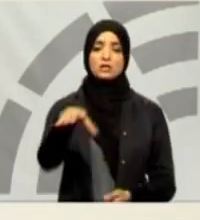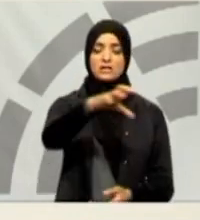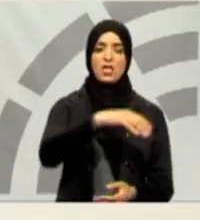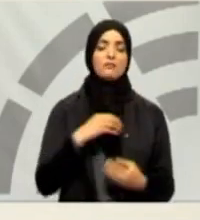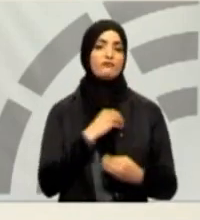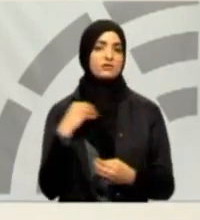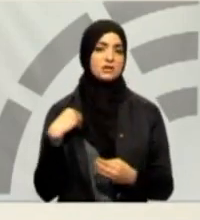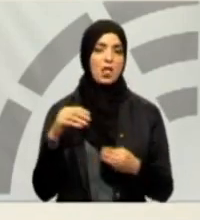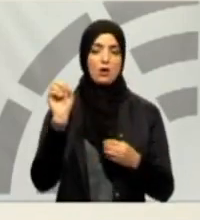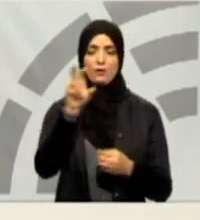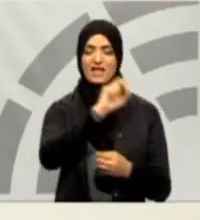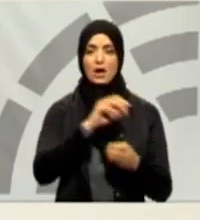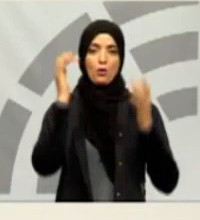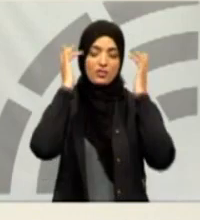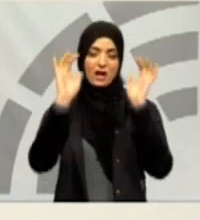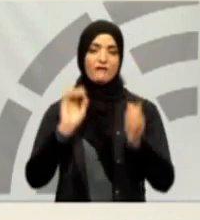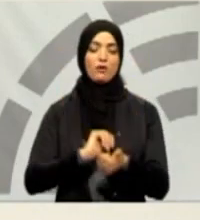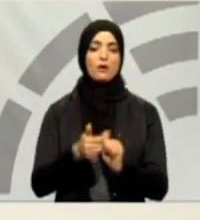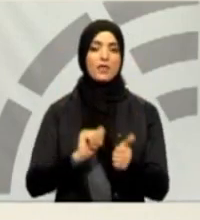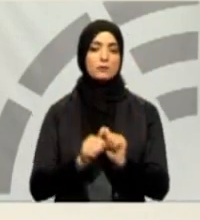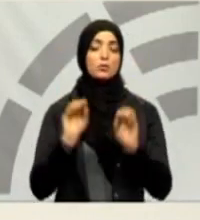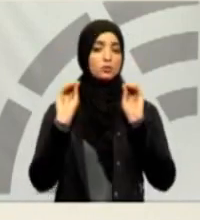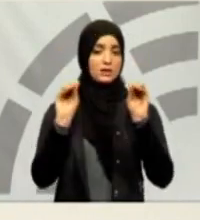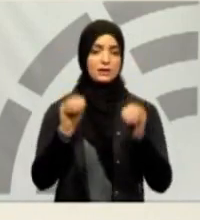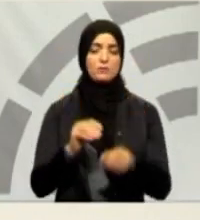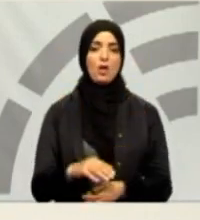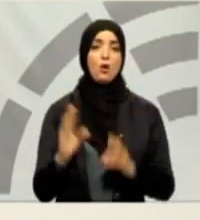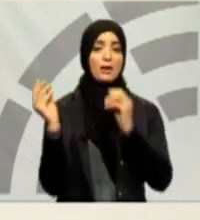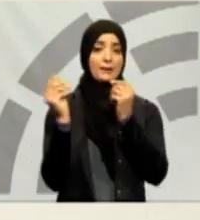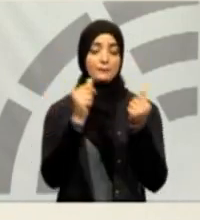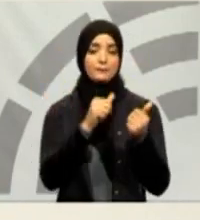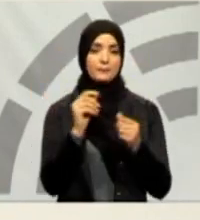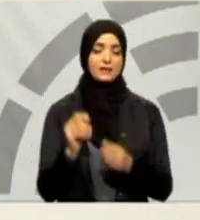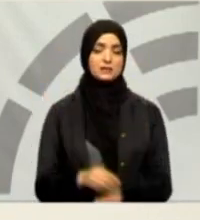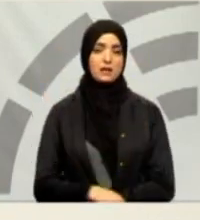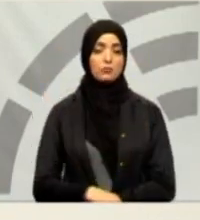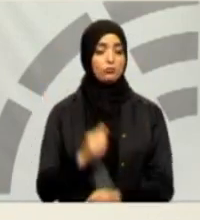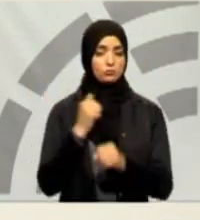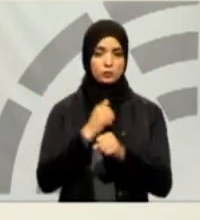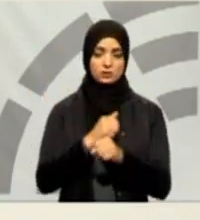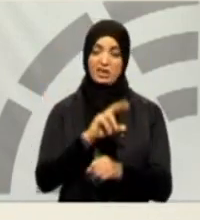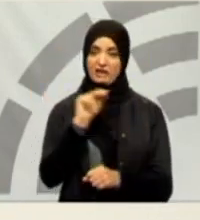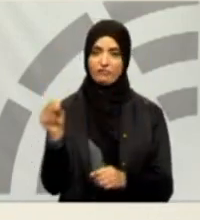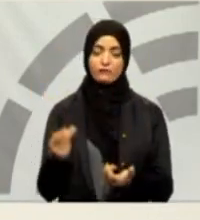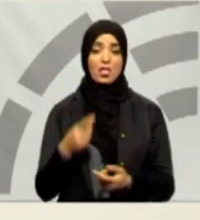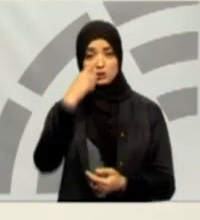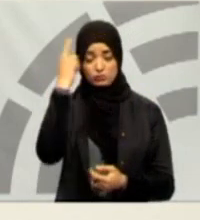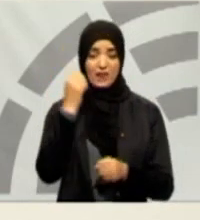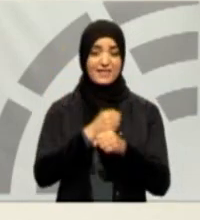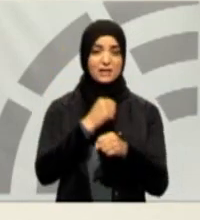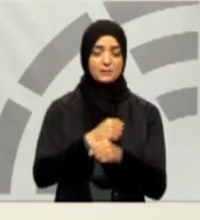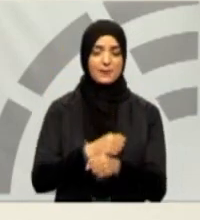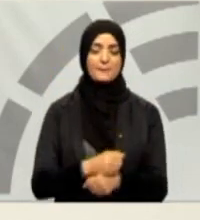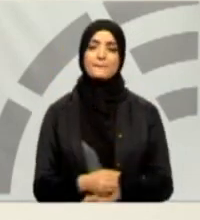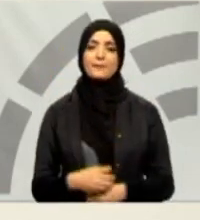والتعليم والثقافه والرياضه والبيئه السليمه والتشغيل واعيدكم بان اعمل وفق